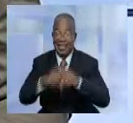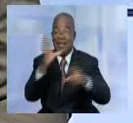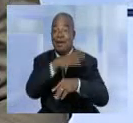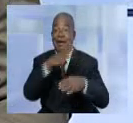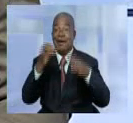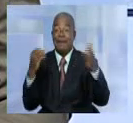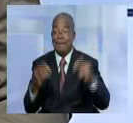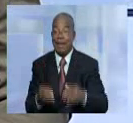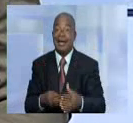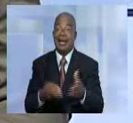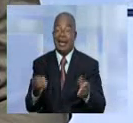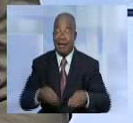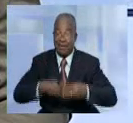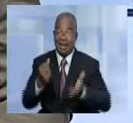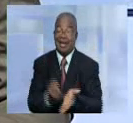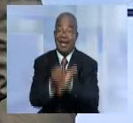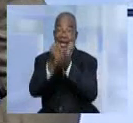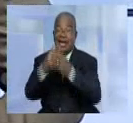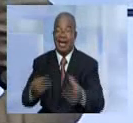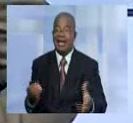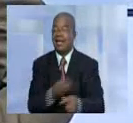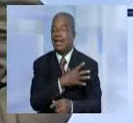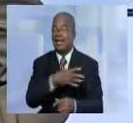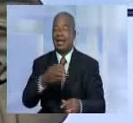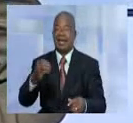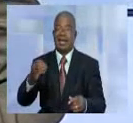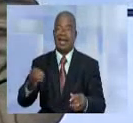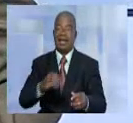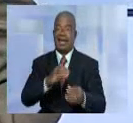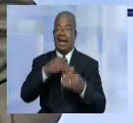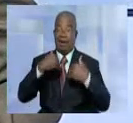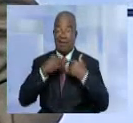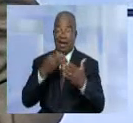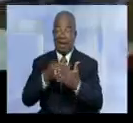ivoirien Daniel Kablan Dunk. En reportage, Alexis Ouedraogo.